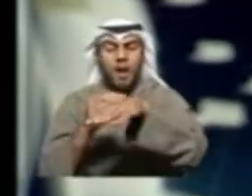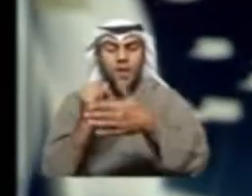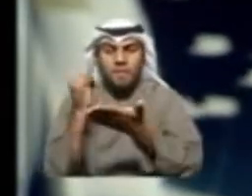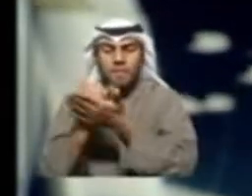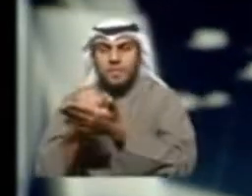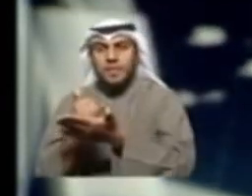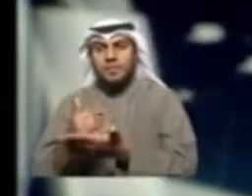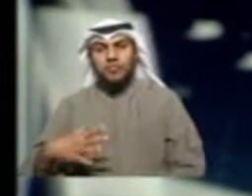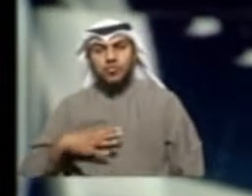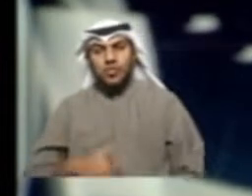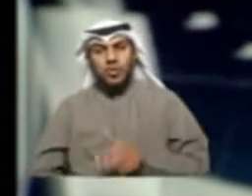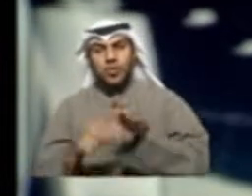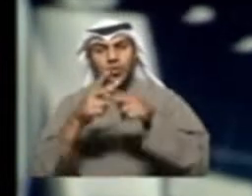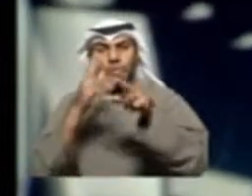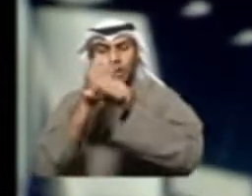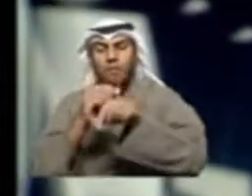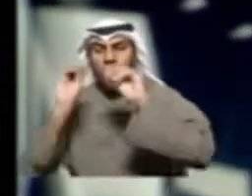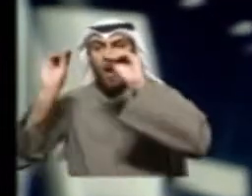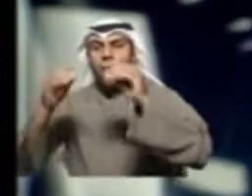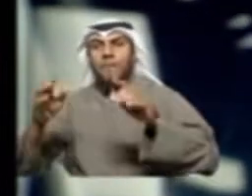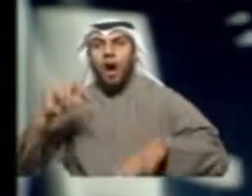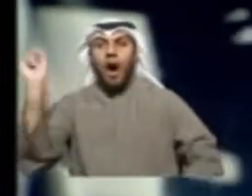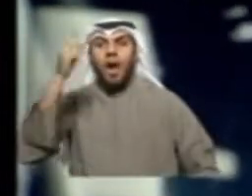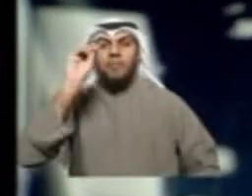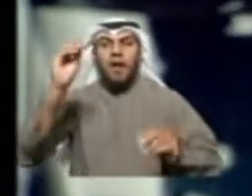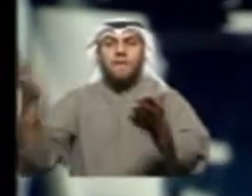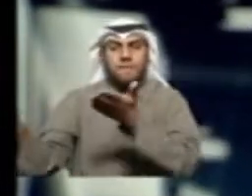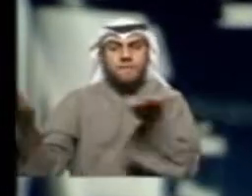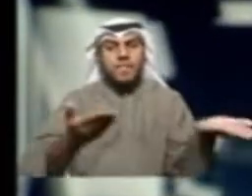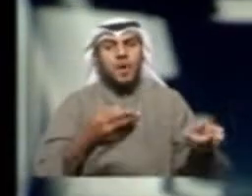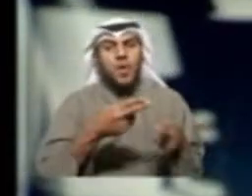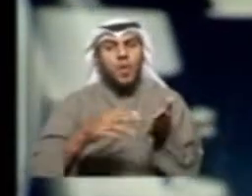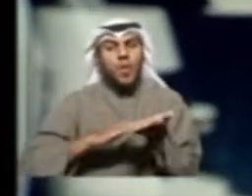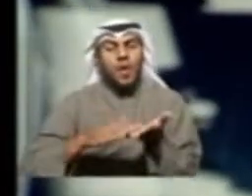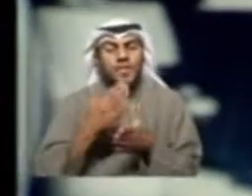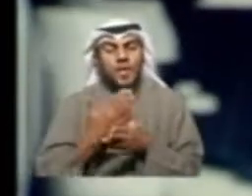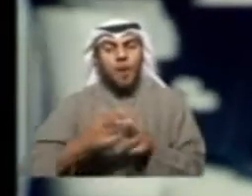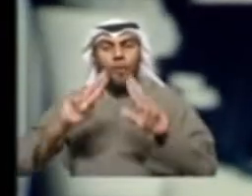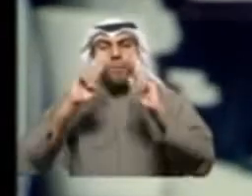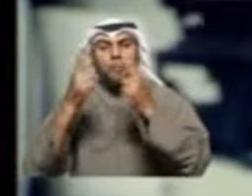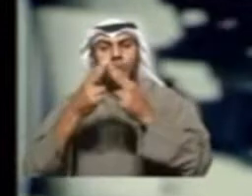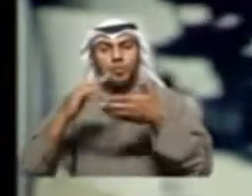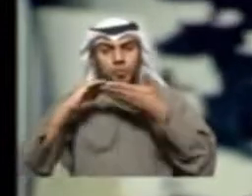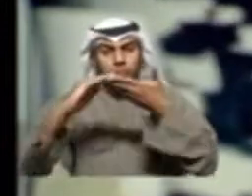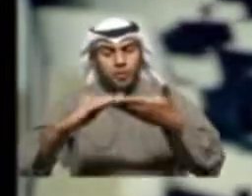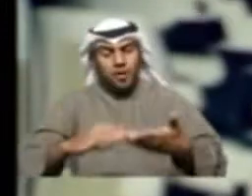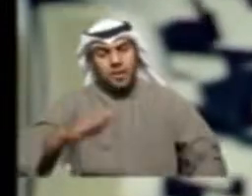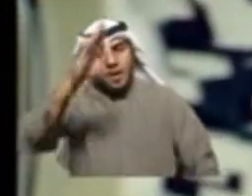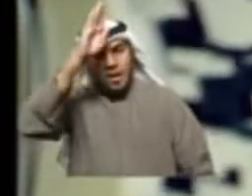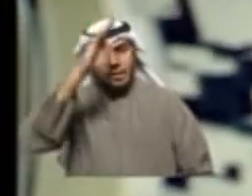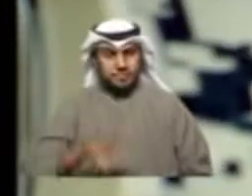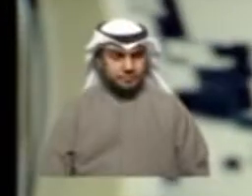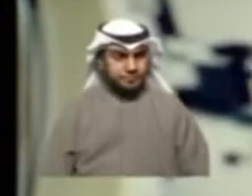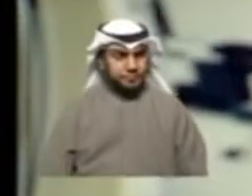في مؤتمر إعادة إعمار العراق. برأيك ما أهمية هذا المؤتمر بالنسبة للكويت؟ طبعا